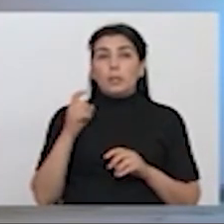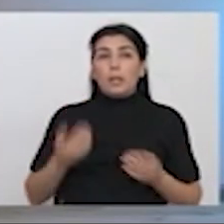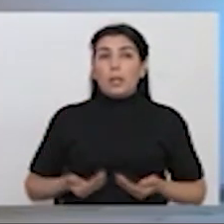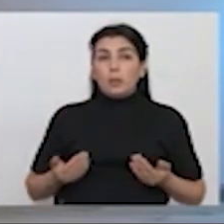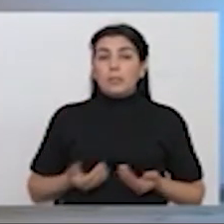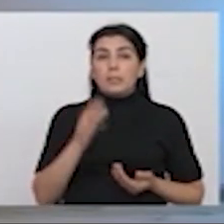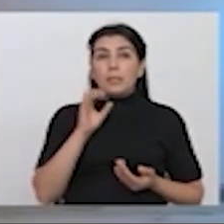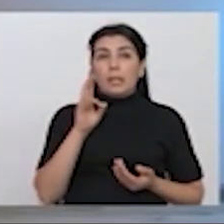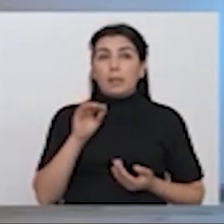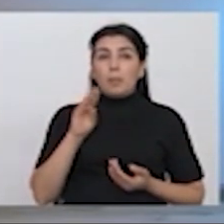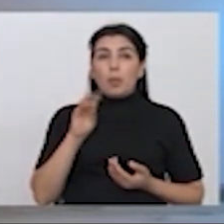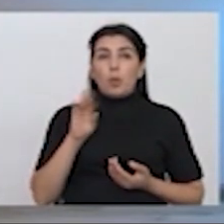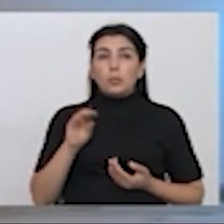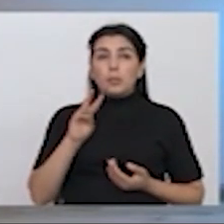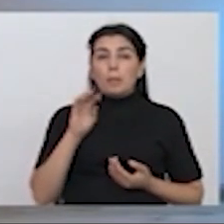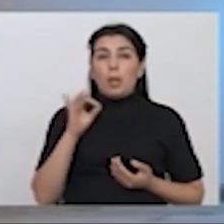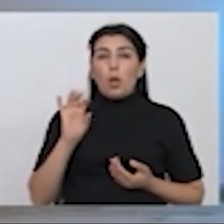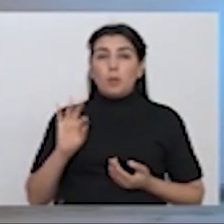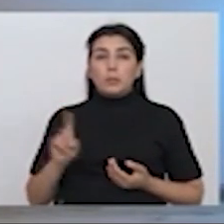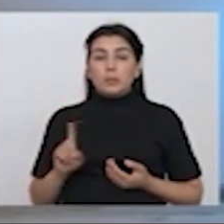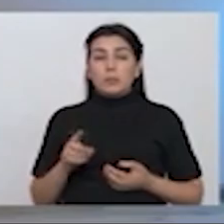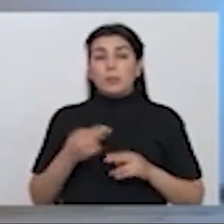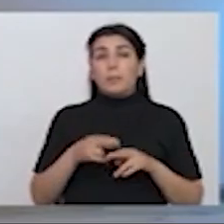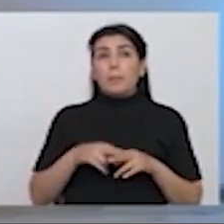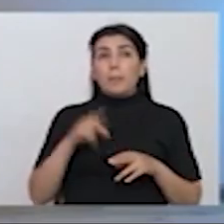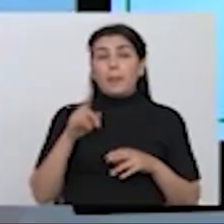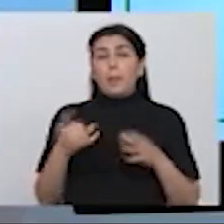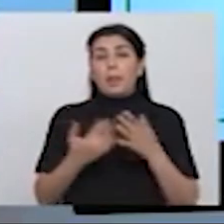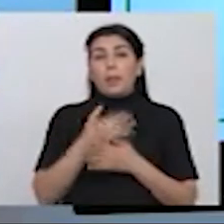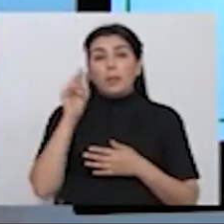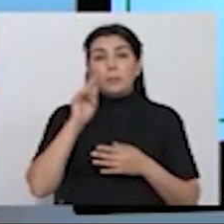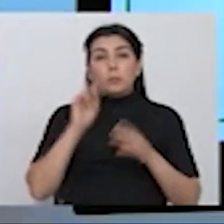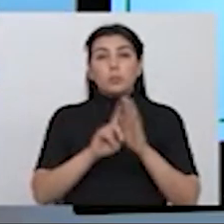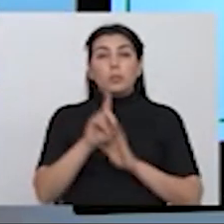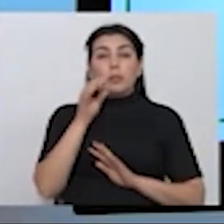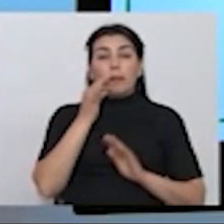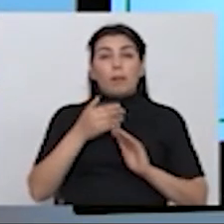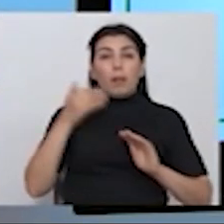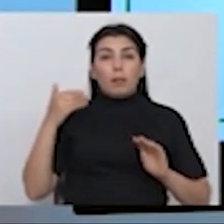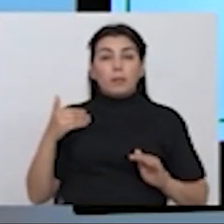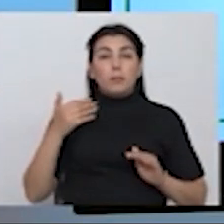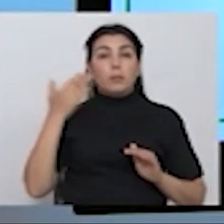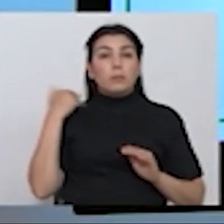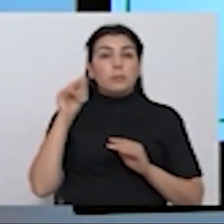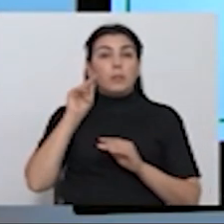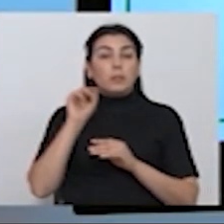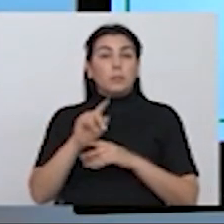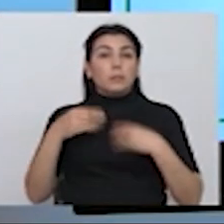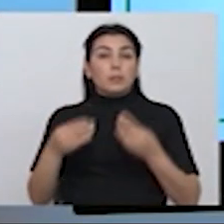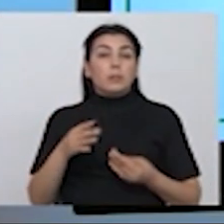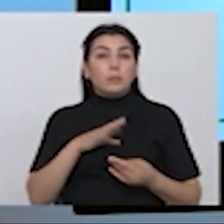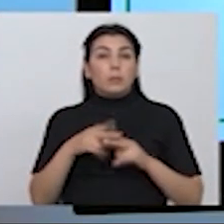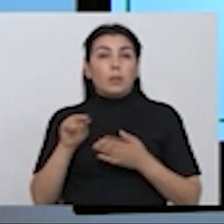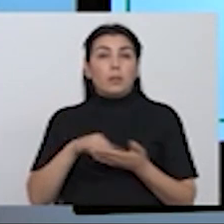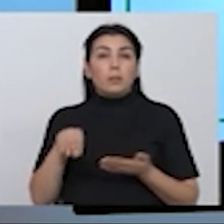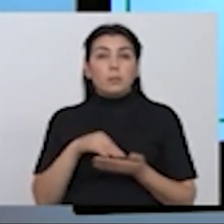hayot sikli, mitoz va meyoz. Yangi darsimizni boshlashdan avval o'tgan darsda berilgan topshiriqlarni